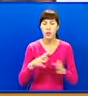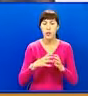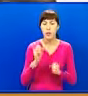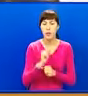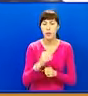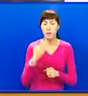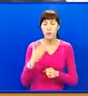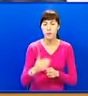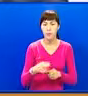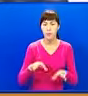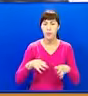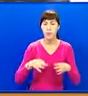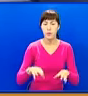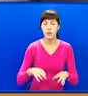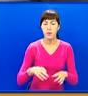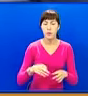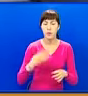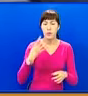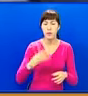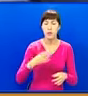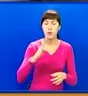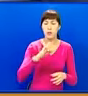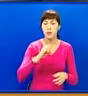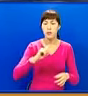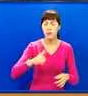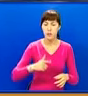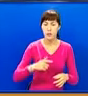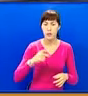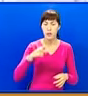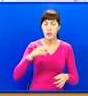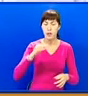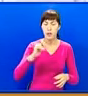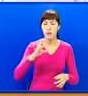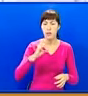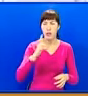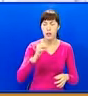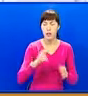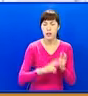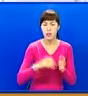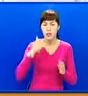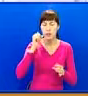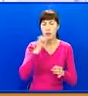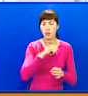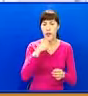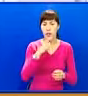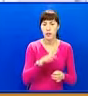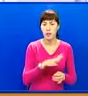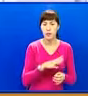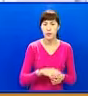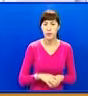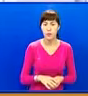тұрған өзінің автокөлігінен құны 40 мың теңге тұратын LG K8 маркалы телефонын ұрлап кеткенін